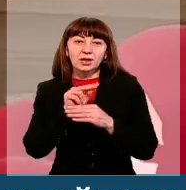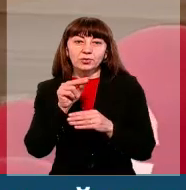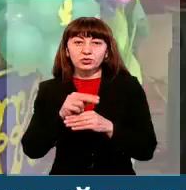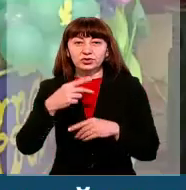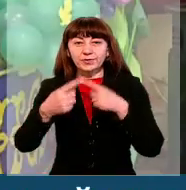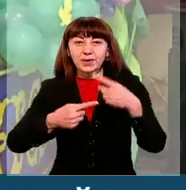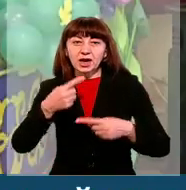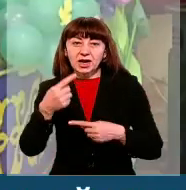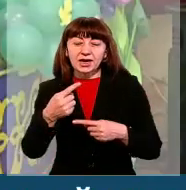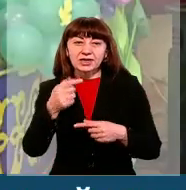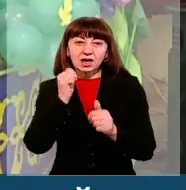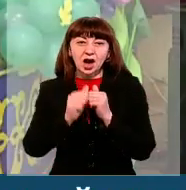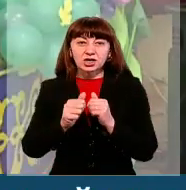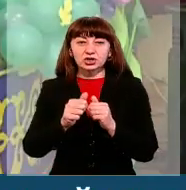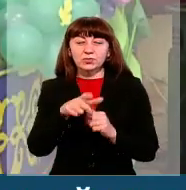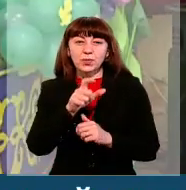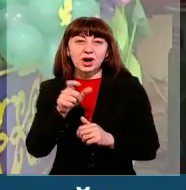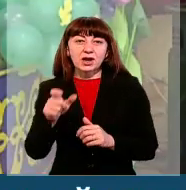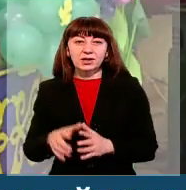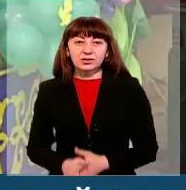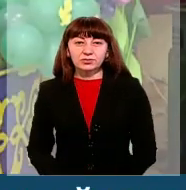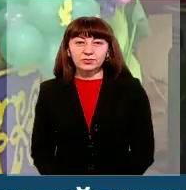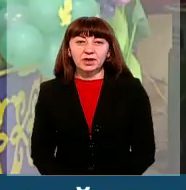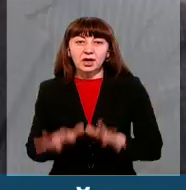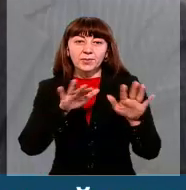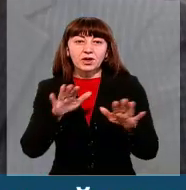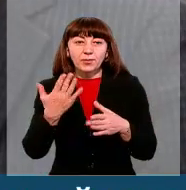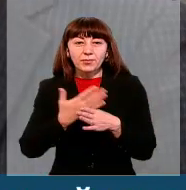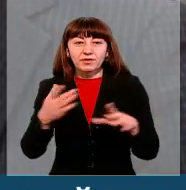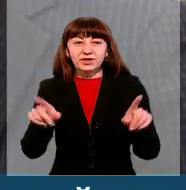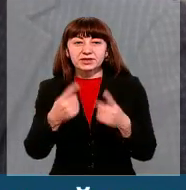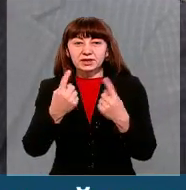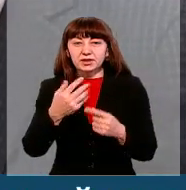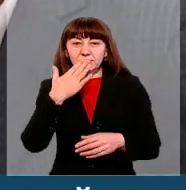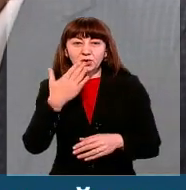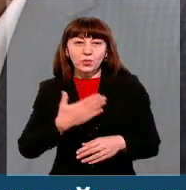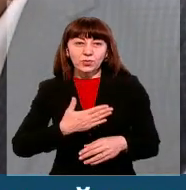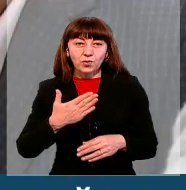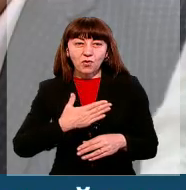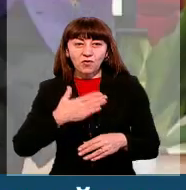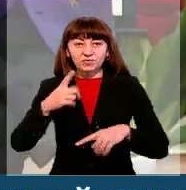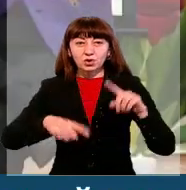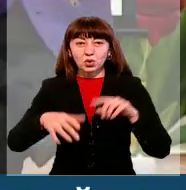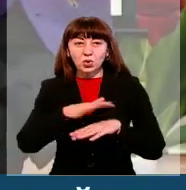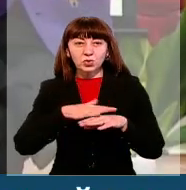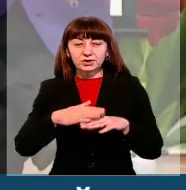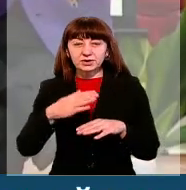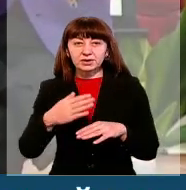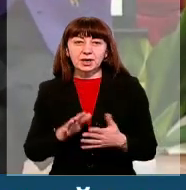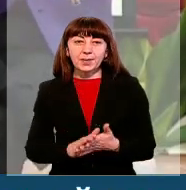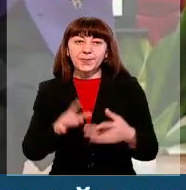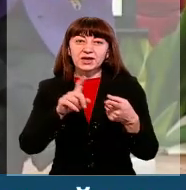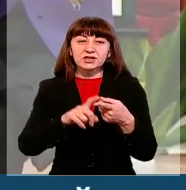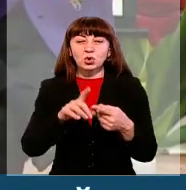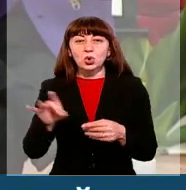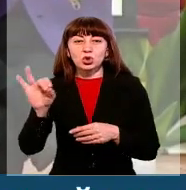болмысымыз. Отансүйгіштік тарих пен болашақтың сабақтастығының жандануына септігін тигізетін шараны аудан әрі қарай